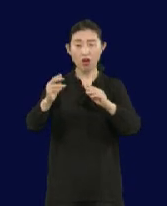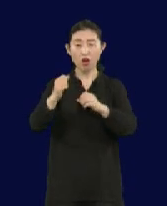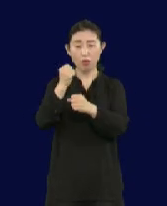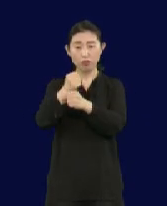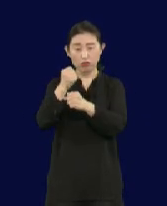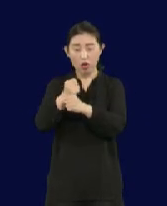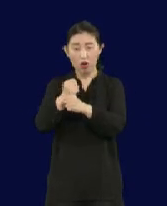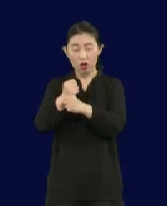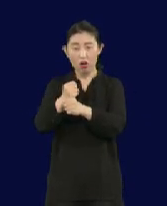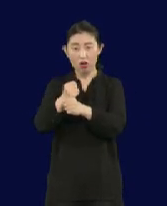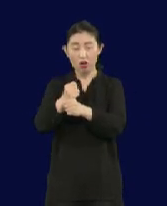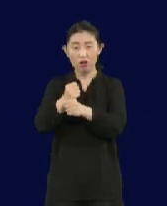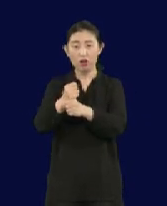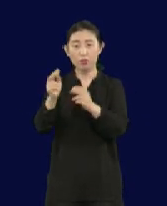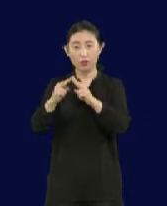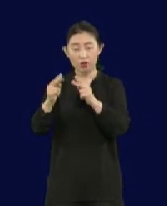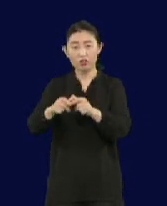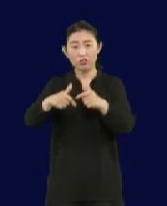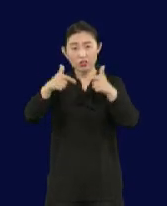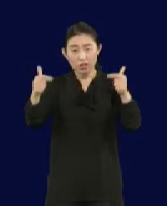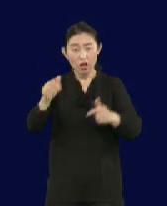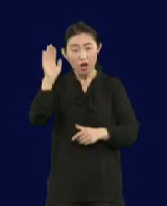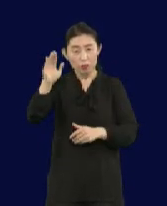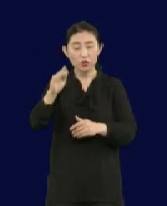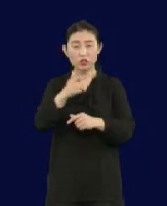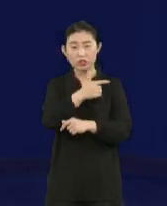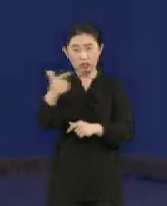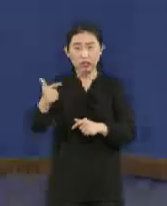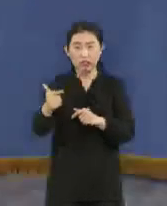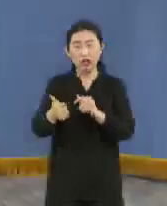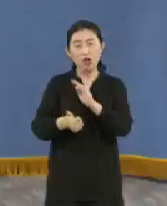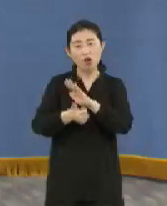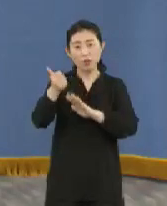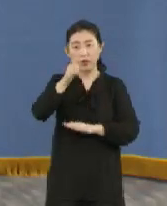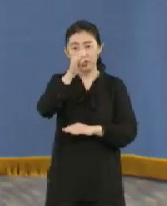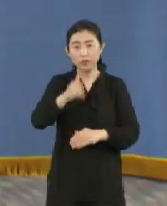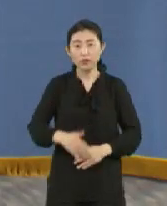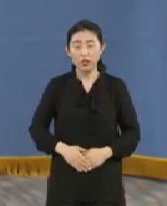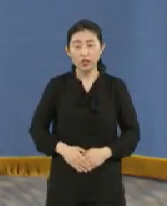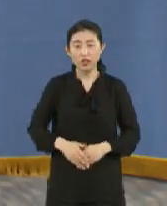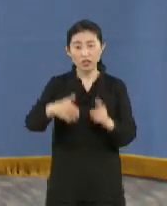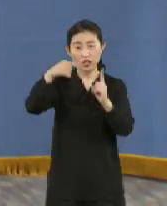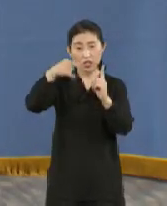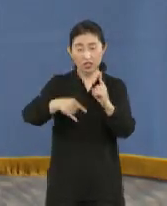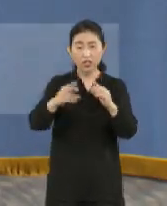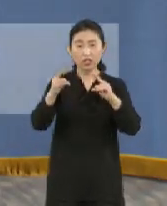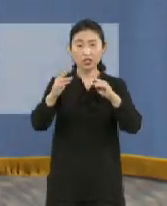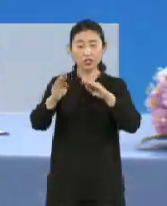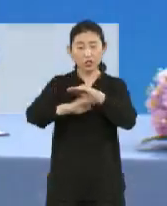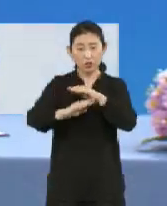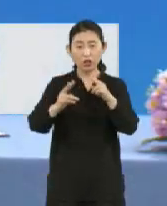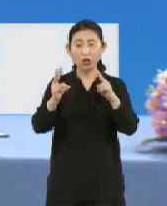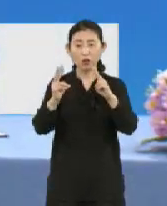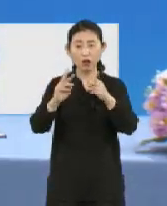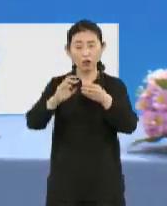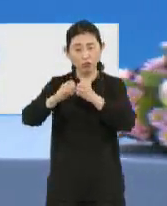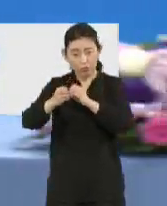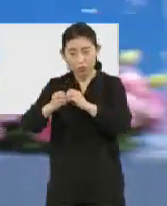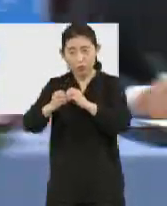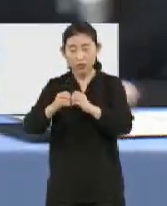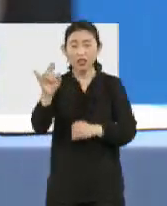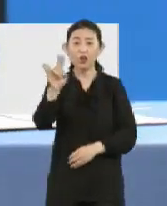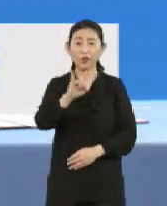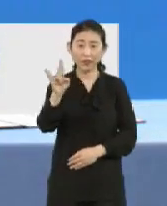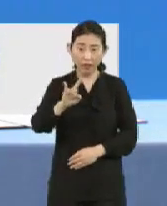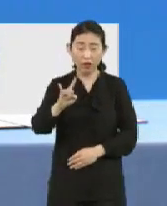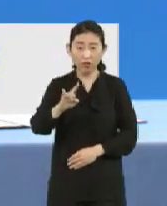생산시설을 확보한다는 것은 장기적인 측면에서 상당히 바람직하다고 볼 수 있습니다. 국내 1위 자동차 부품 기업인 현대모비스도